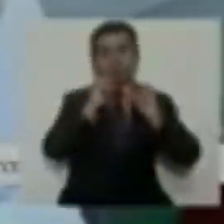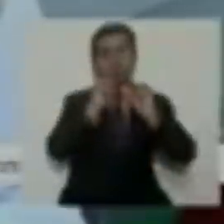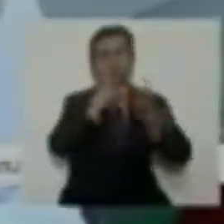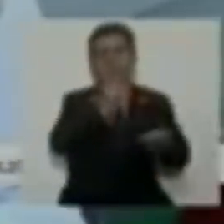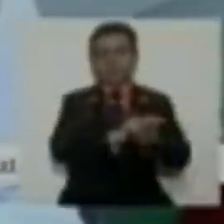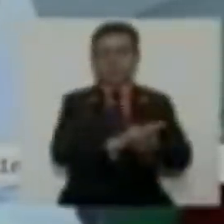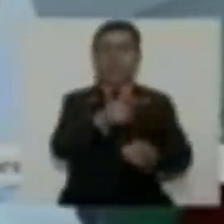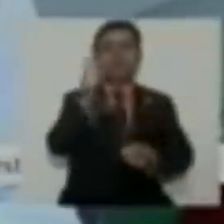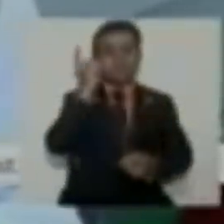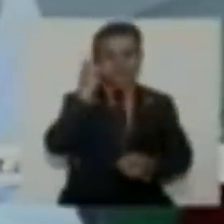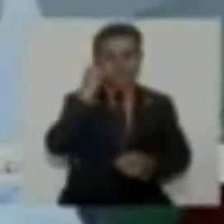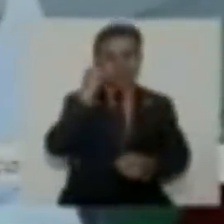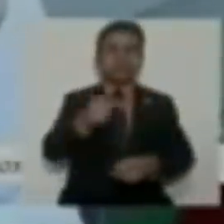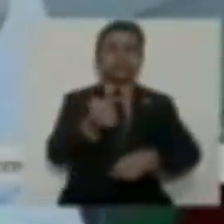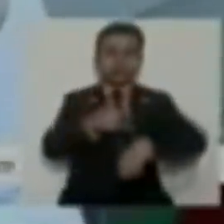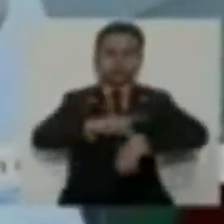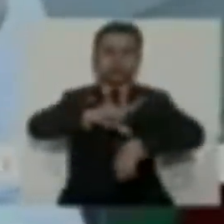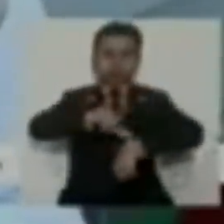কাঁচামাল দেশে ছিল না,